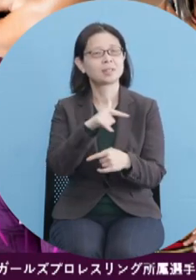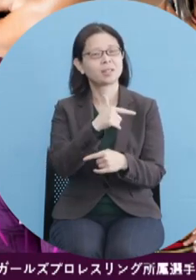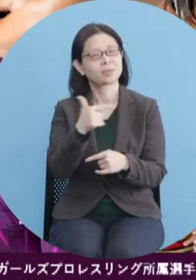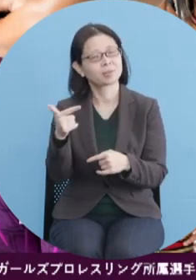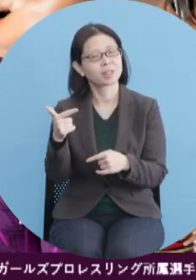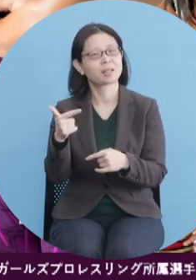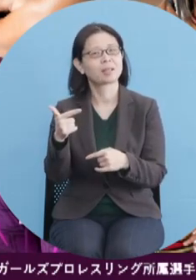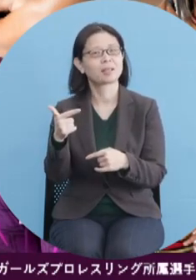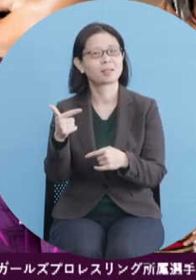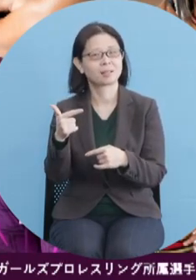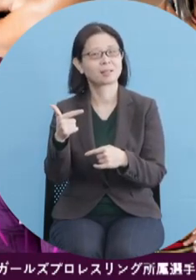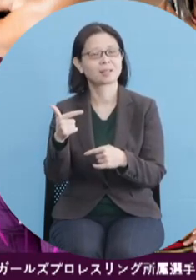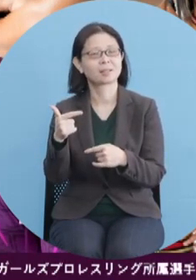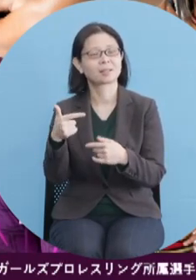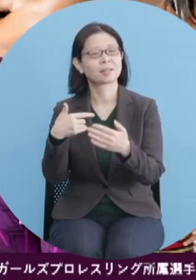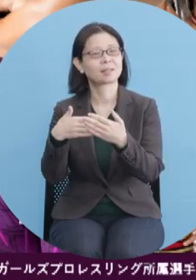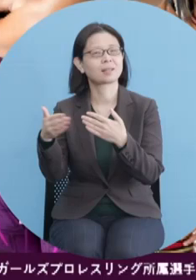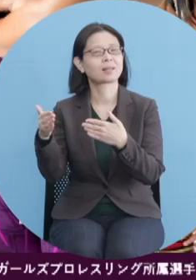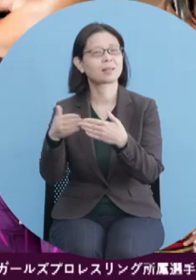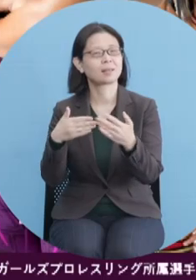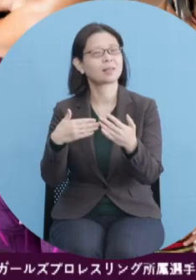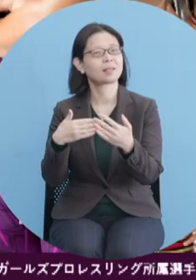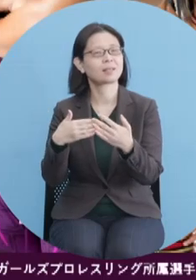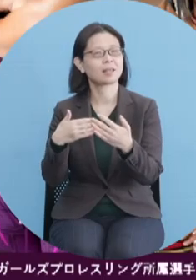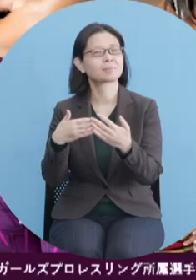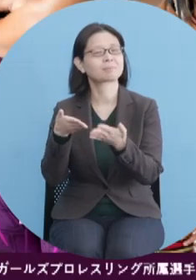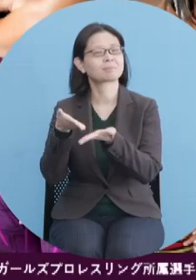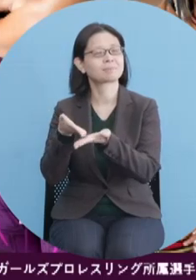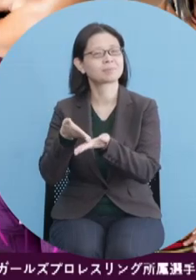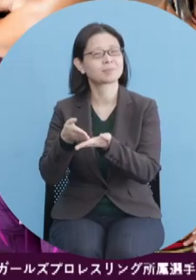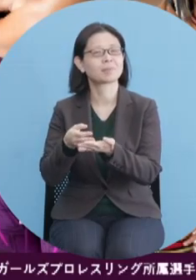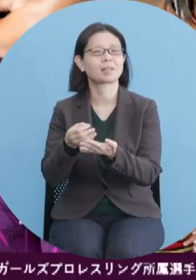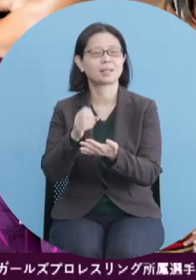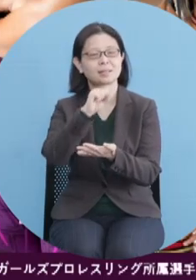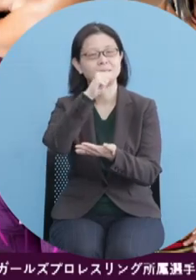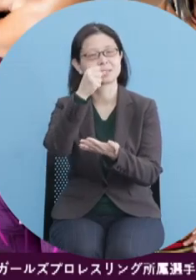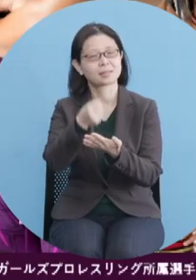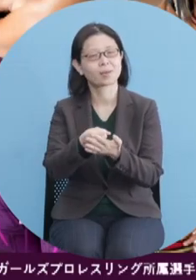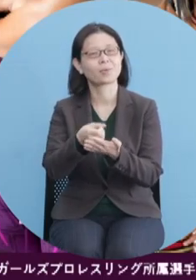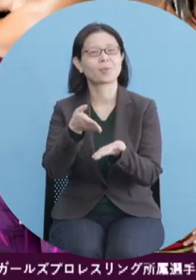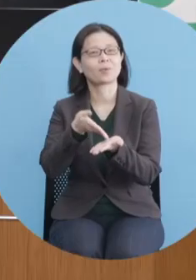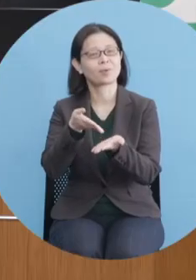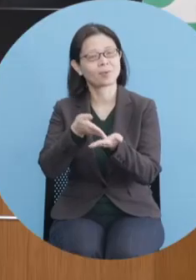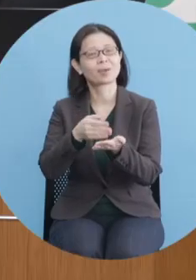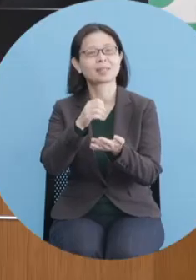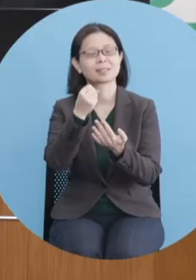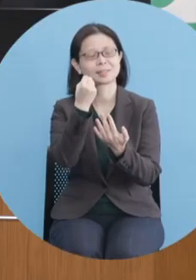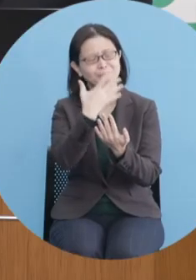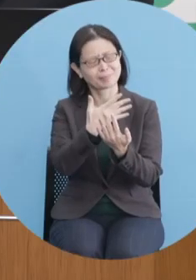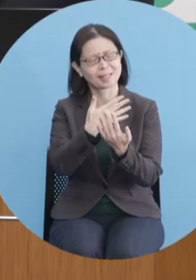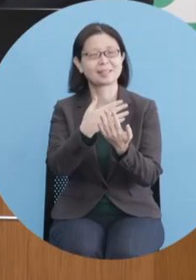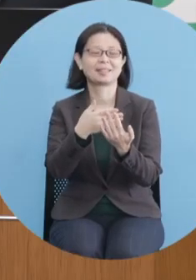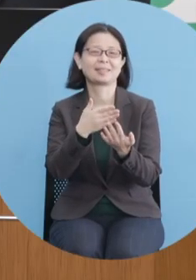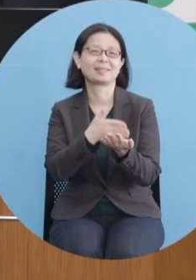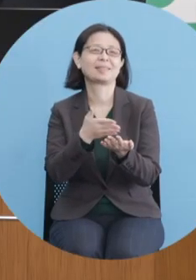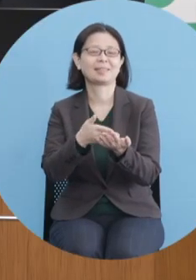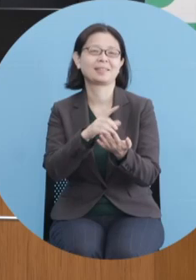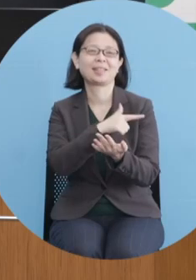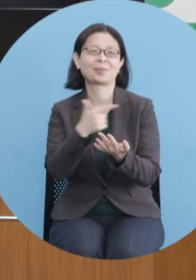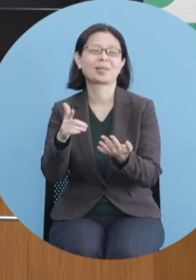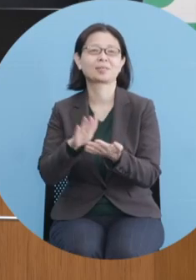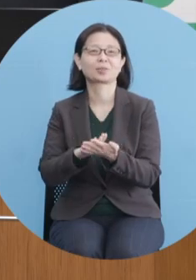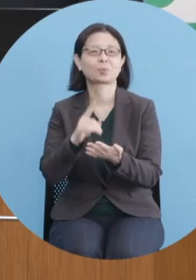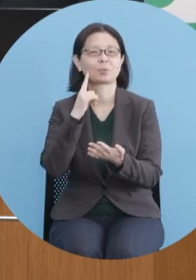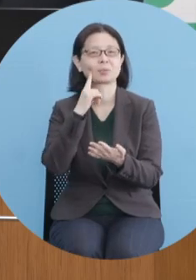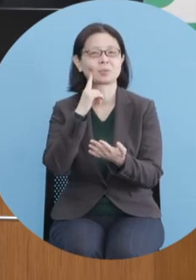ことのエピソードではありますかえとかあ成功失敗団もさせていただくえま丸岡条はこれまでえいろんな